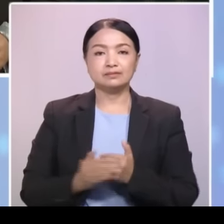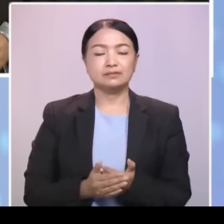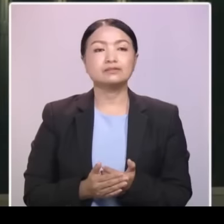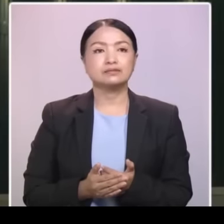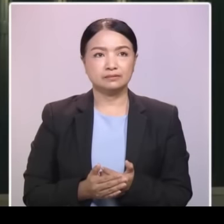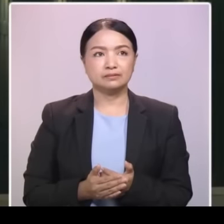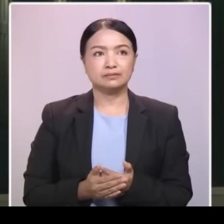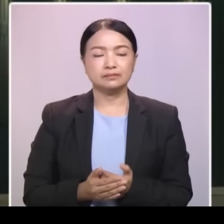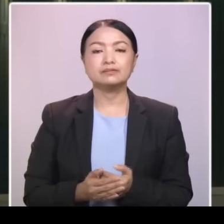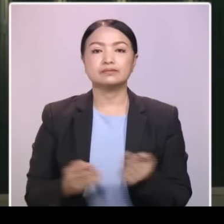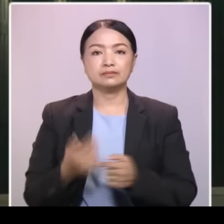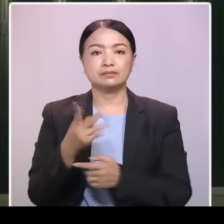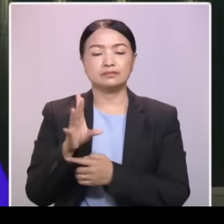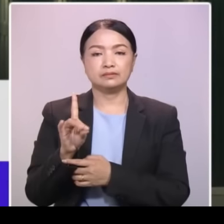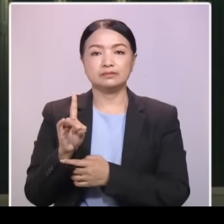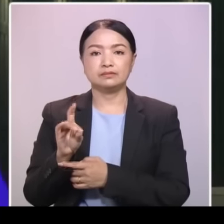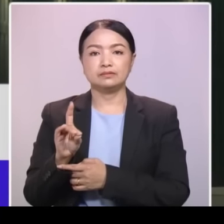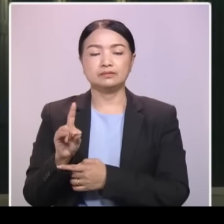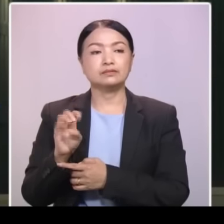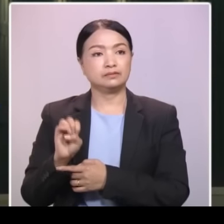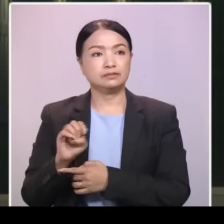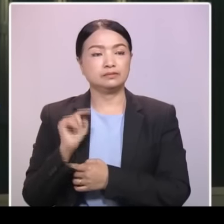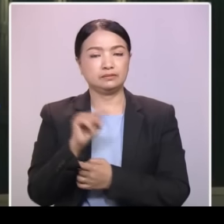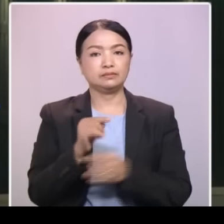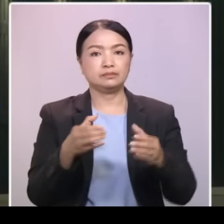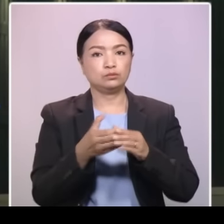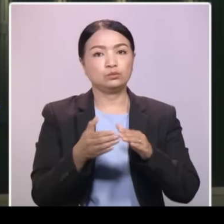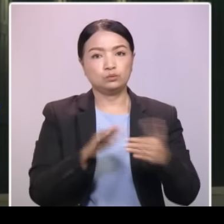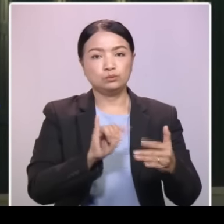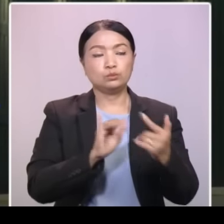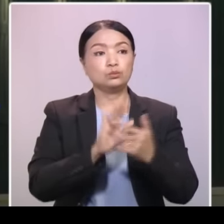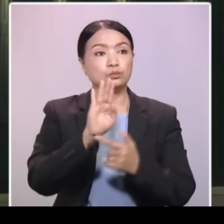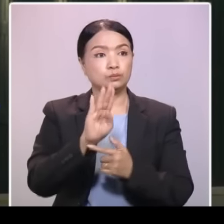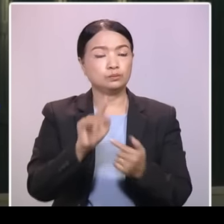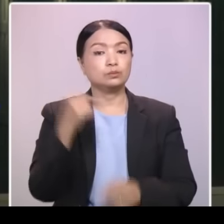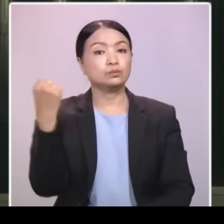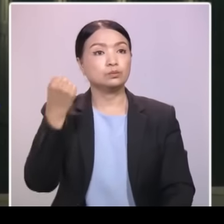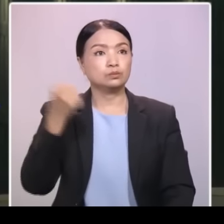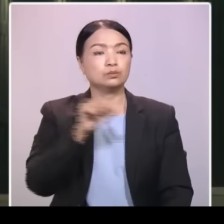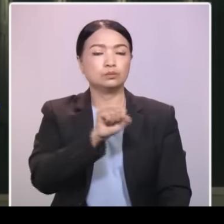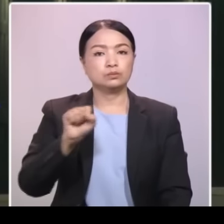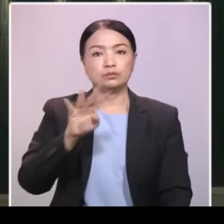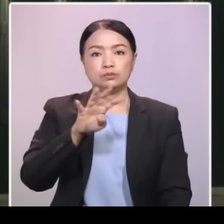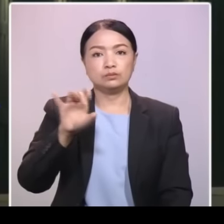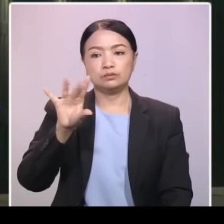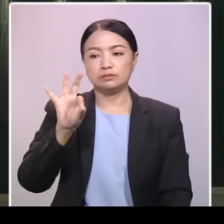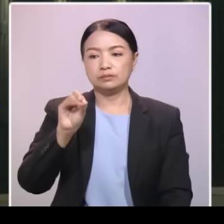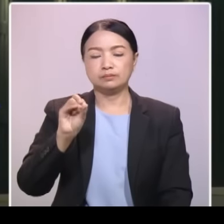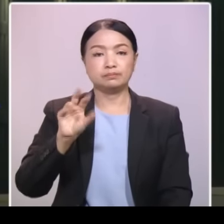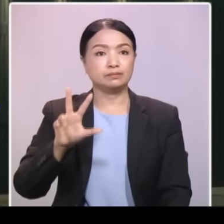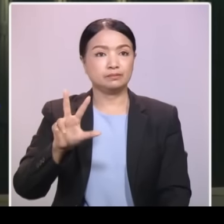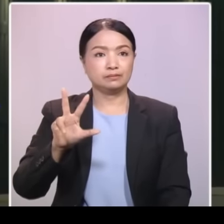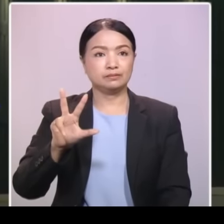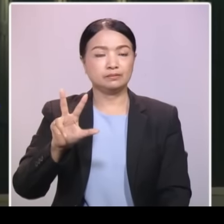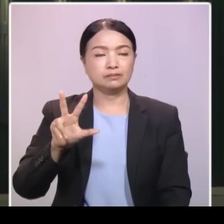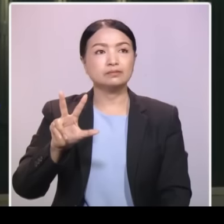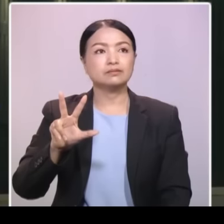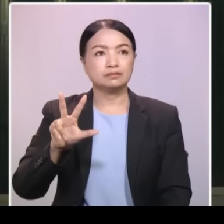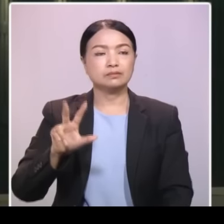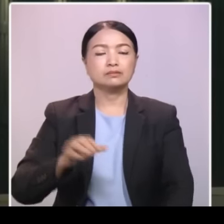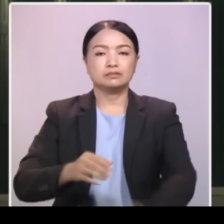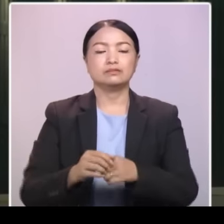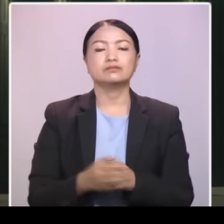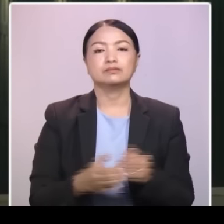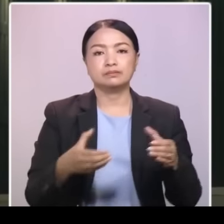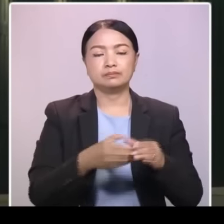ค่ะผลพวงจากคดียุบพรรคก้าวไกลนะคะทำให้ขณะนี้ในสภาผู้แทนราษฎรมีสสอยู่493คนค่ะโดยหากสสพร